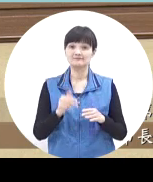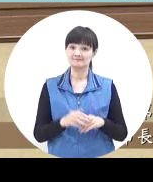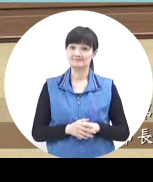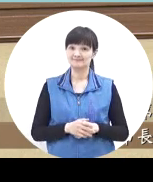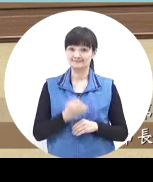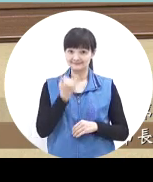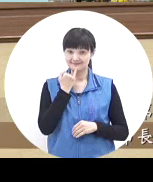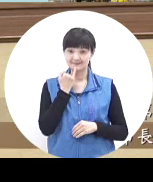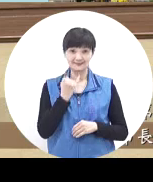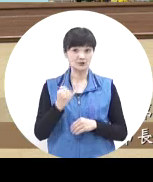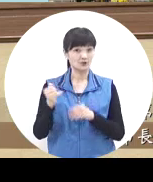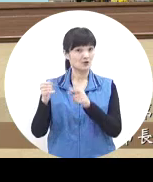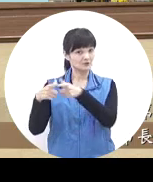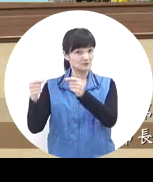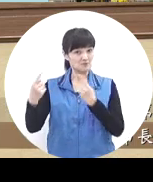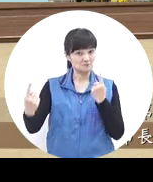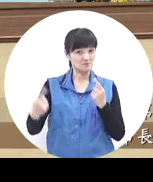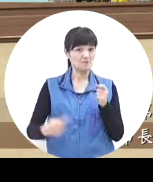尔。